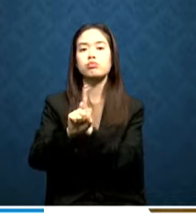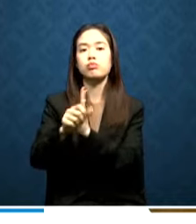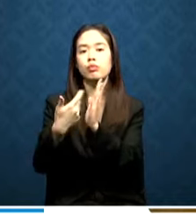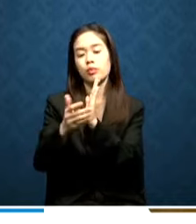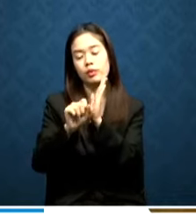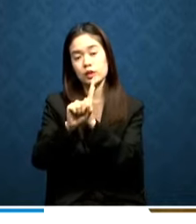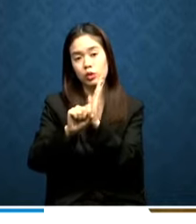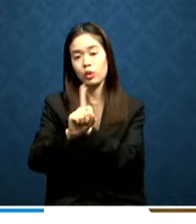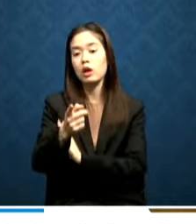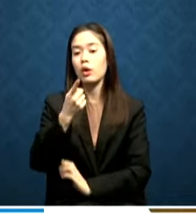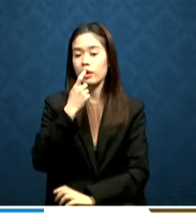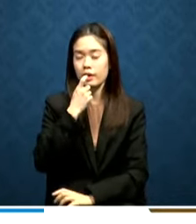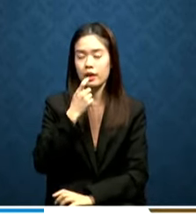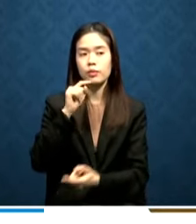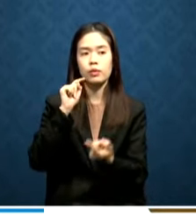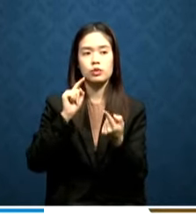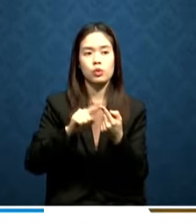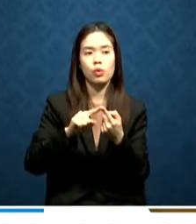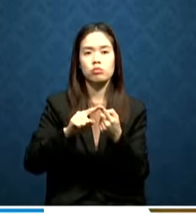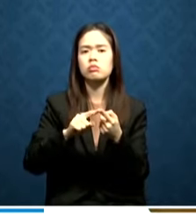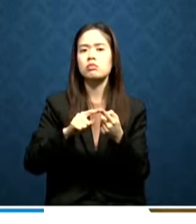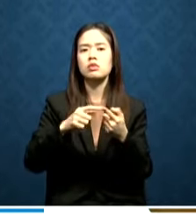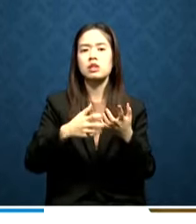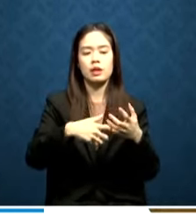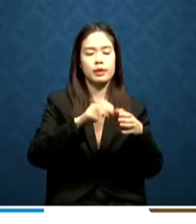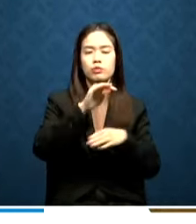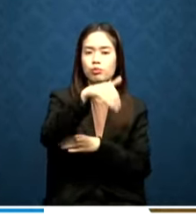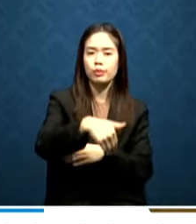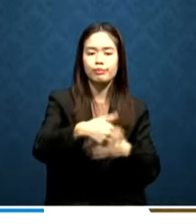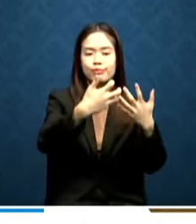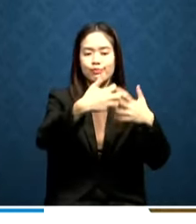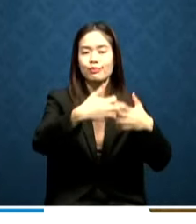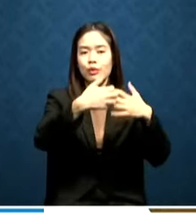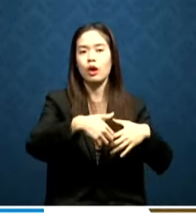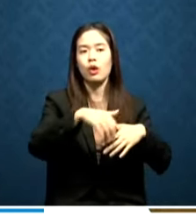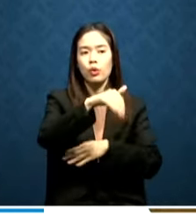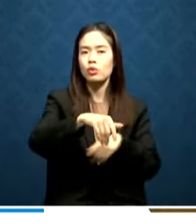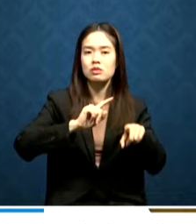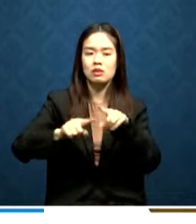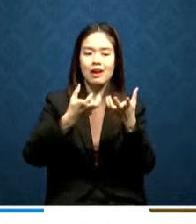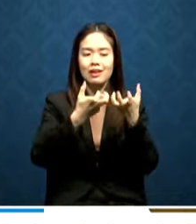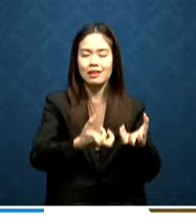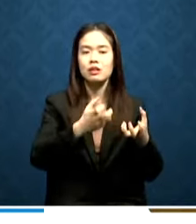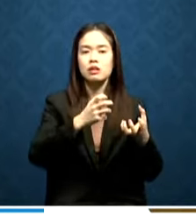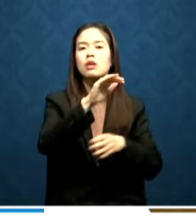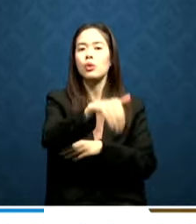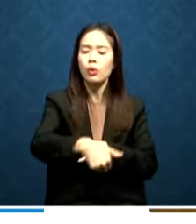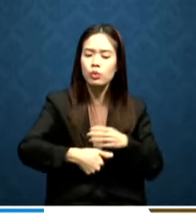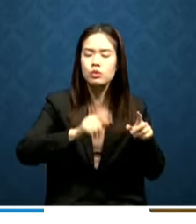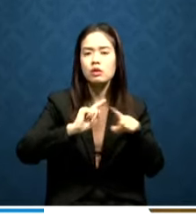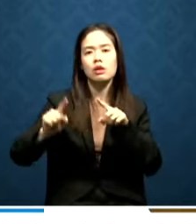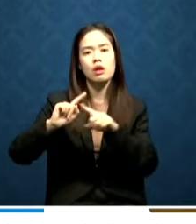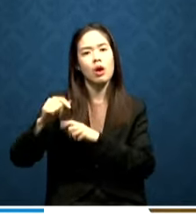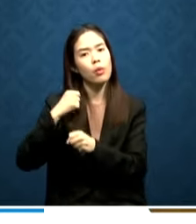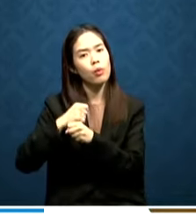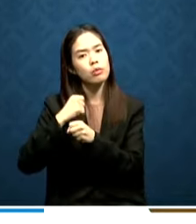าก็ถามอ้าวแล้วเรื่องเหมืองโปรตีสเนี่ยจะทำยังไงอยู่ในเรื่องบอกว่าได้มันเป็นสิทธิ์ของประชาชนเป็นเสรีภาพเป็น